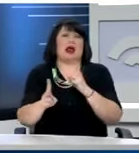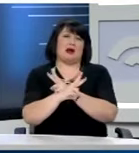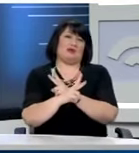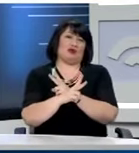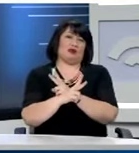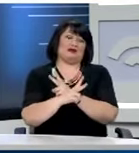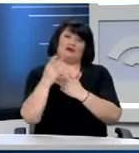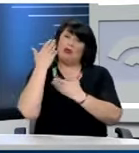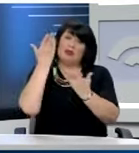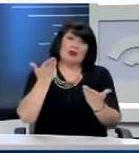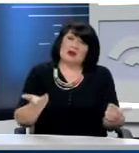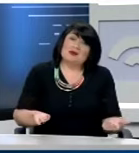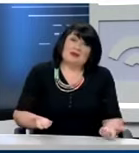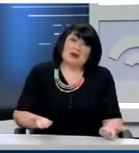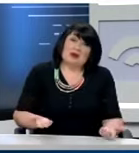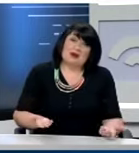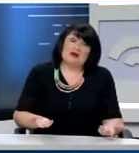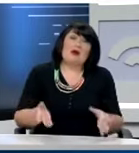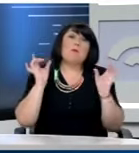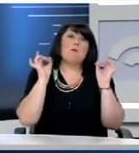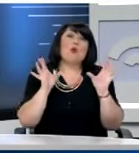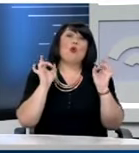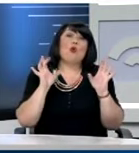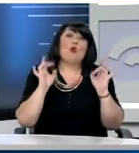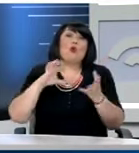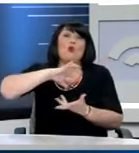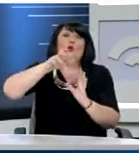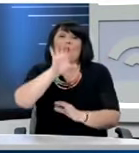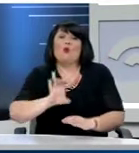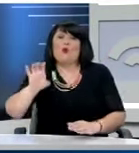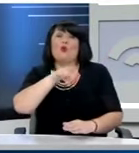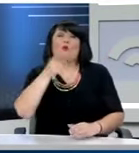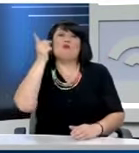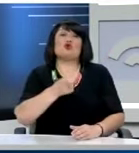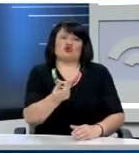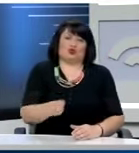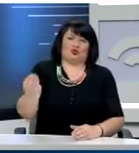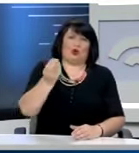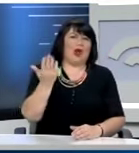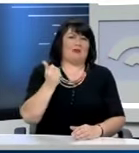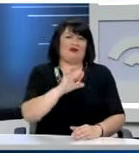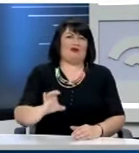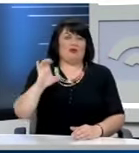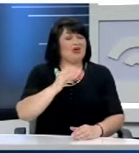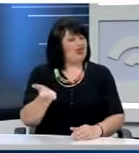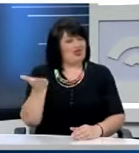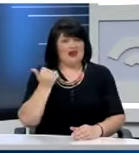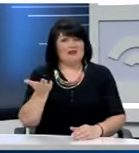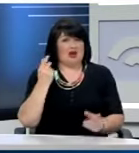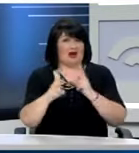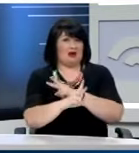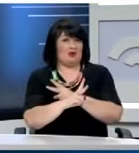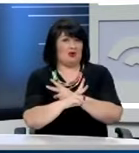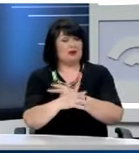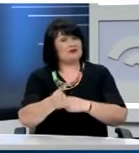αναπληρωτές. Δεν συμβαίνει πουθενά στην Ευρώπη αυτό σε τόσο μεγάλο ποσοστό, σε καμιά ευρωπαϊκή χώρα. Είχαμε